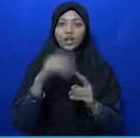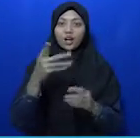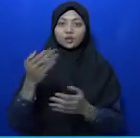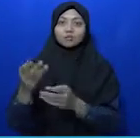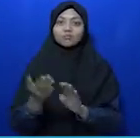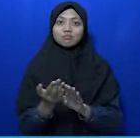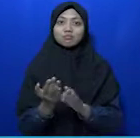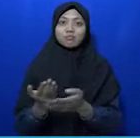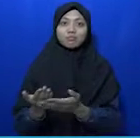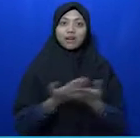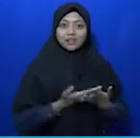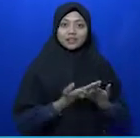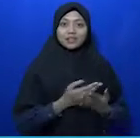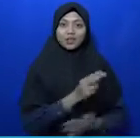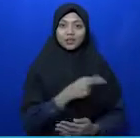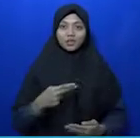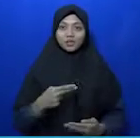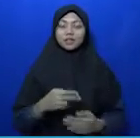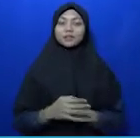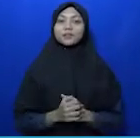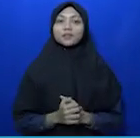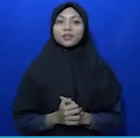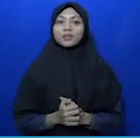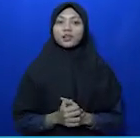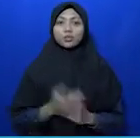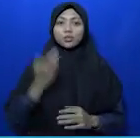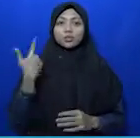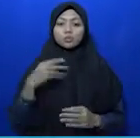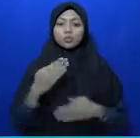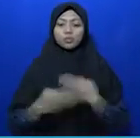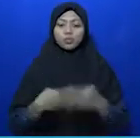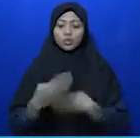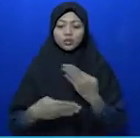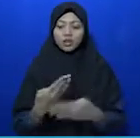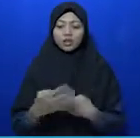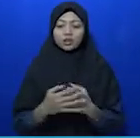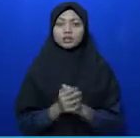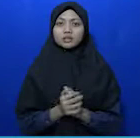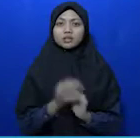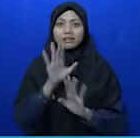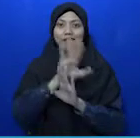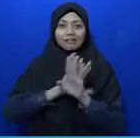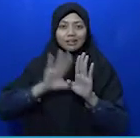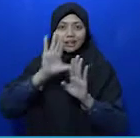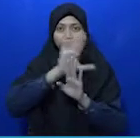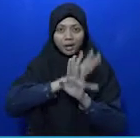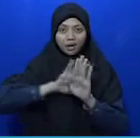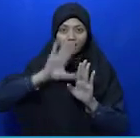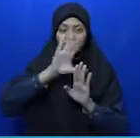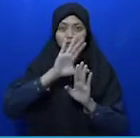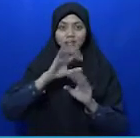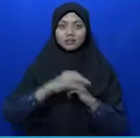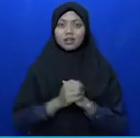Pertiwi. Nah, latar belakang tulisan saya itu, ya, itu karena apa